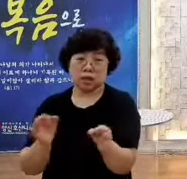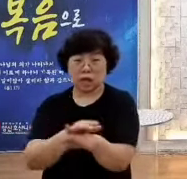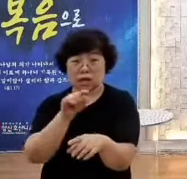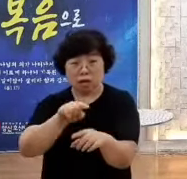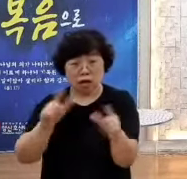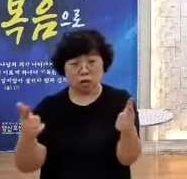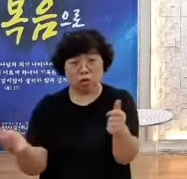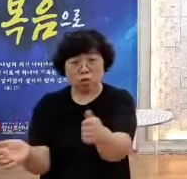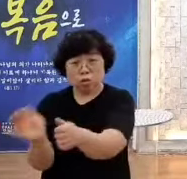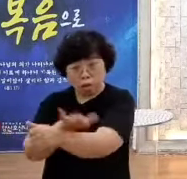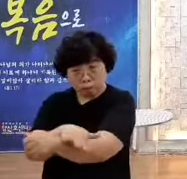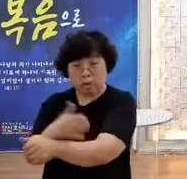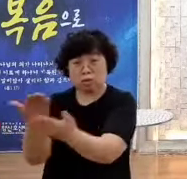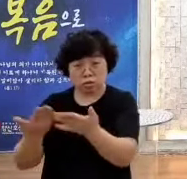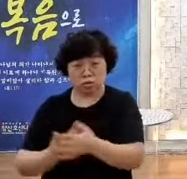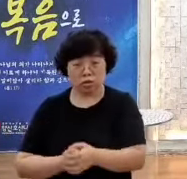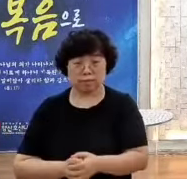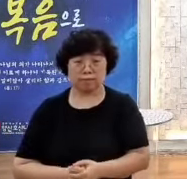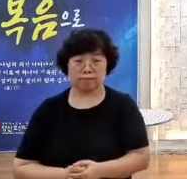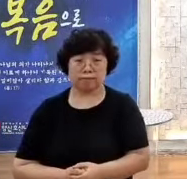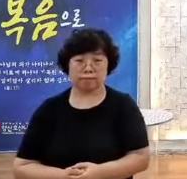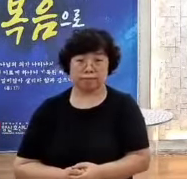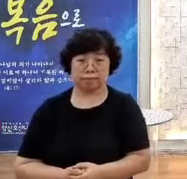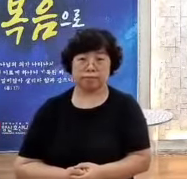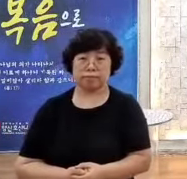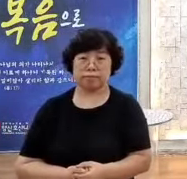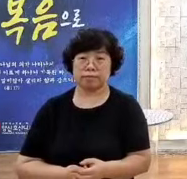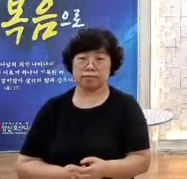언제 우리를 위해서 돌아가셨어요?